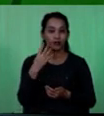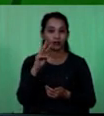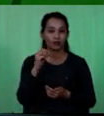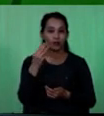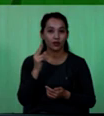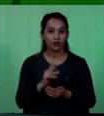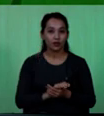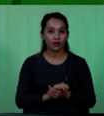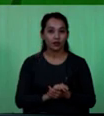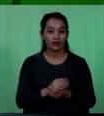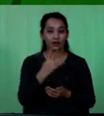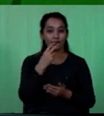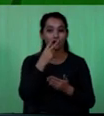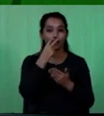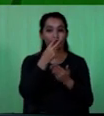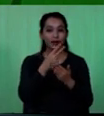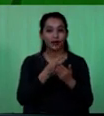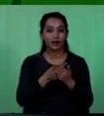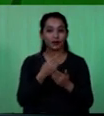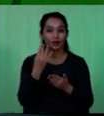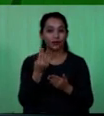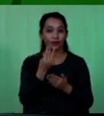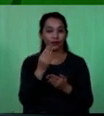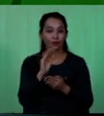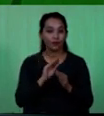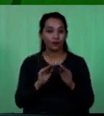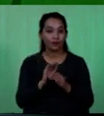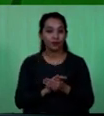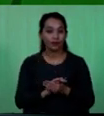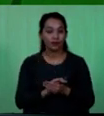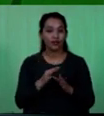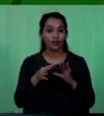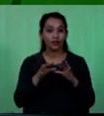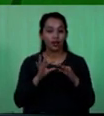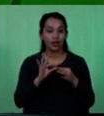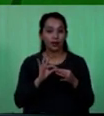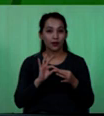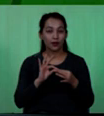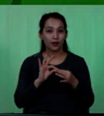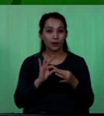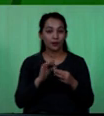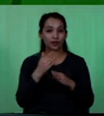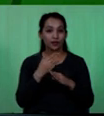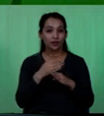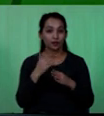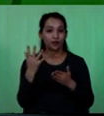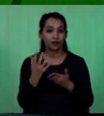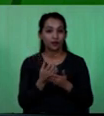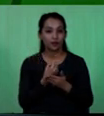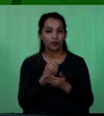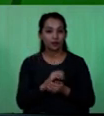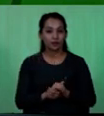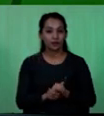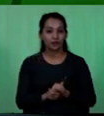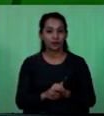424-mashq. Rasmga qarab hikoya tuzing. Ulardagi gap bo'laklarini aniqlang.